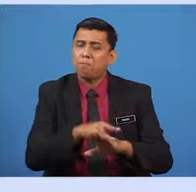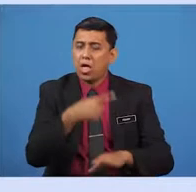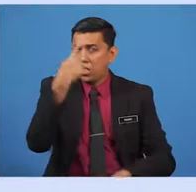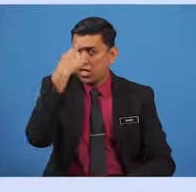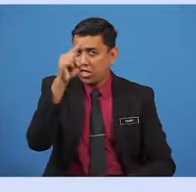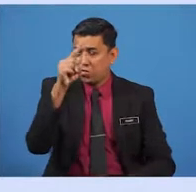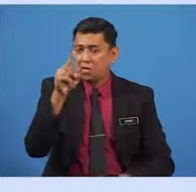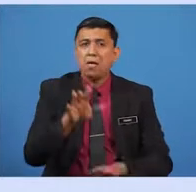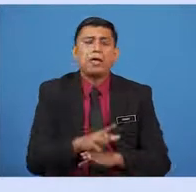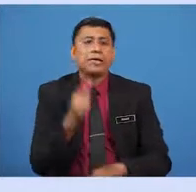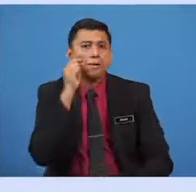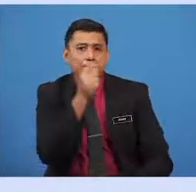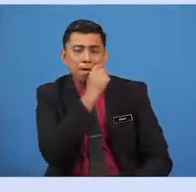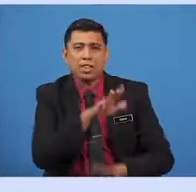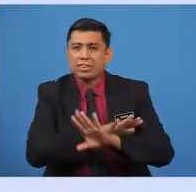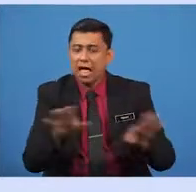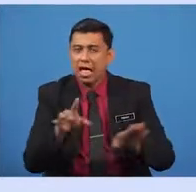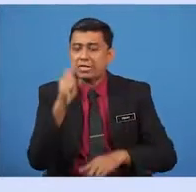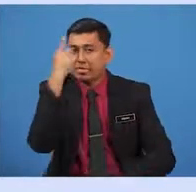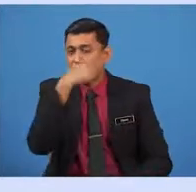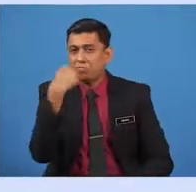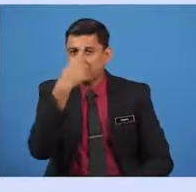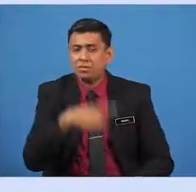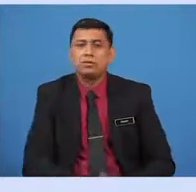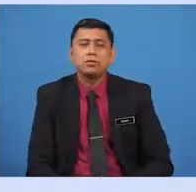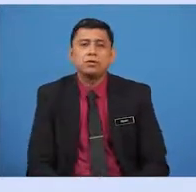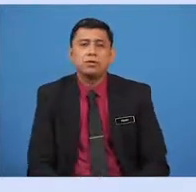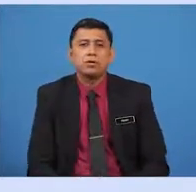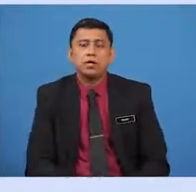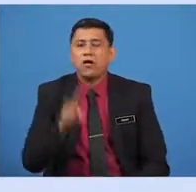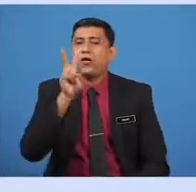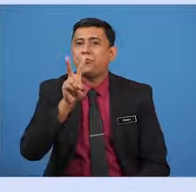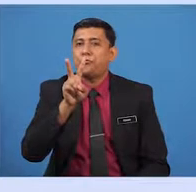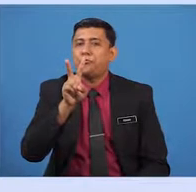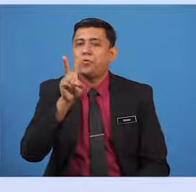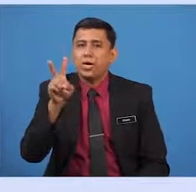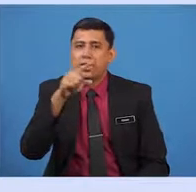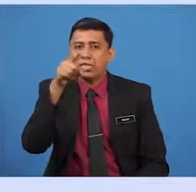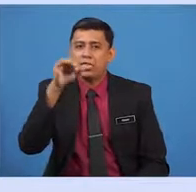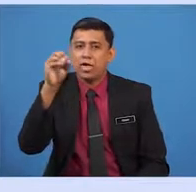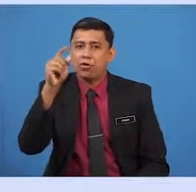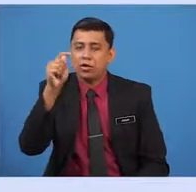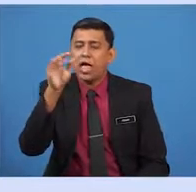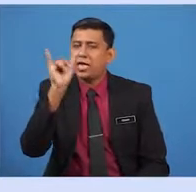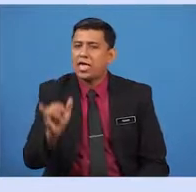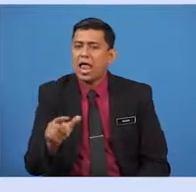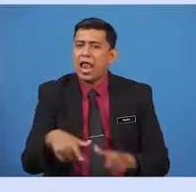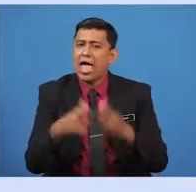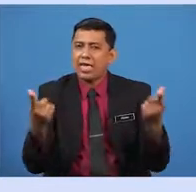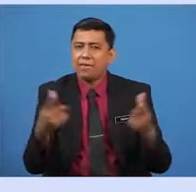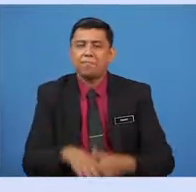Manakala untuk kembar tidak seiras, ia sebenarnya adalah dua zigot yang